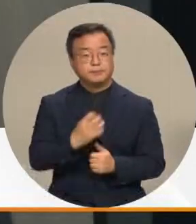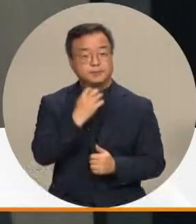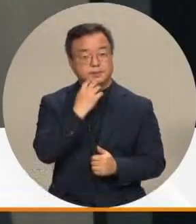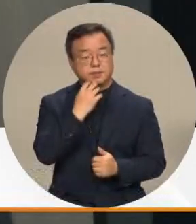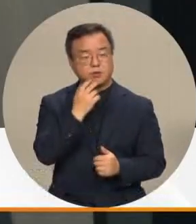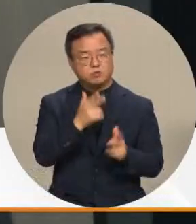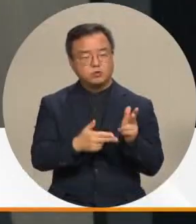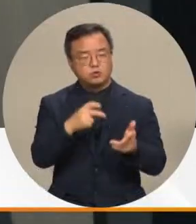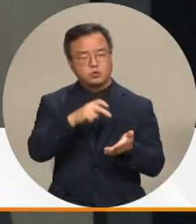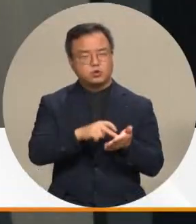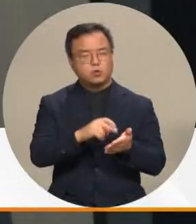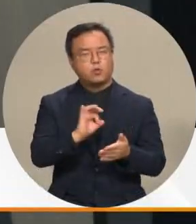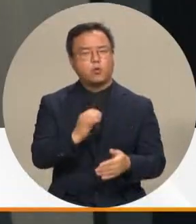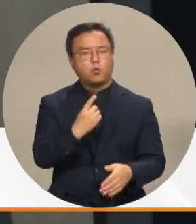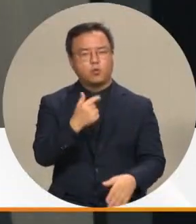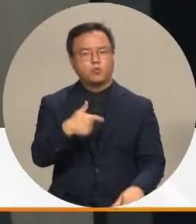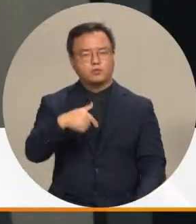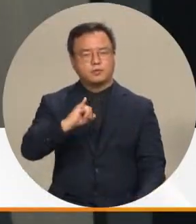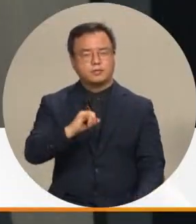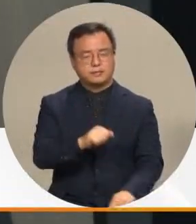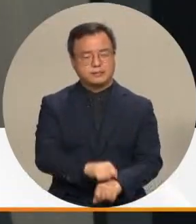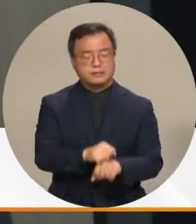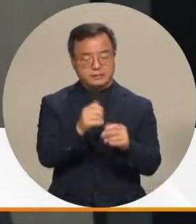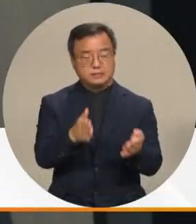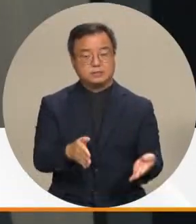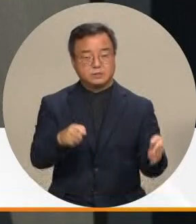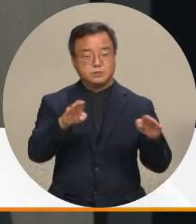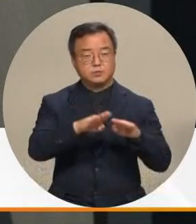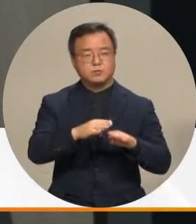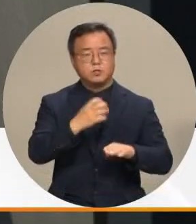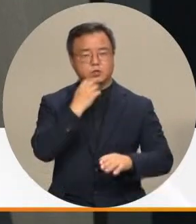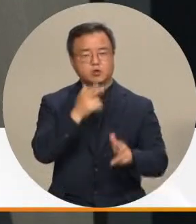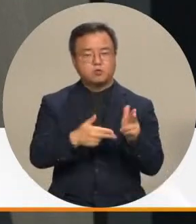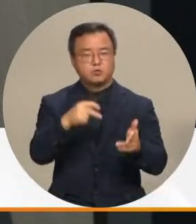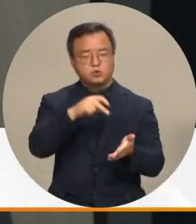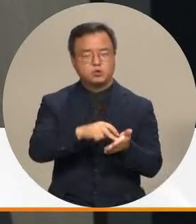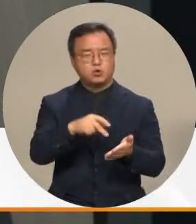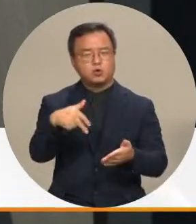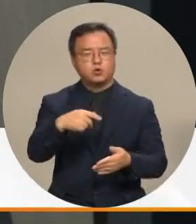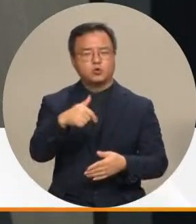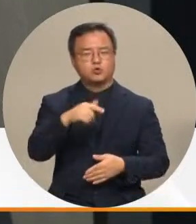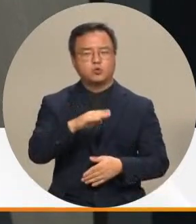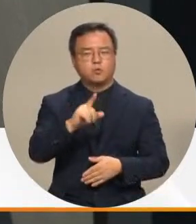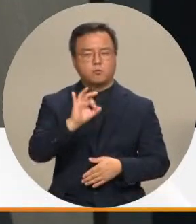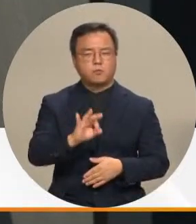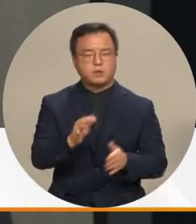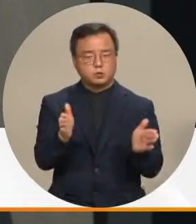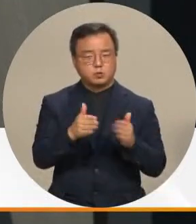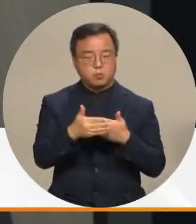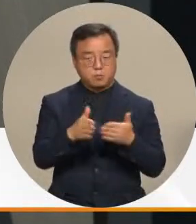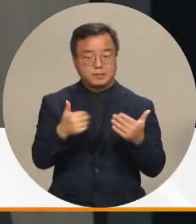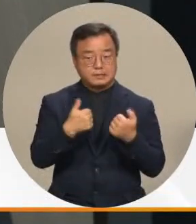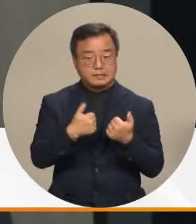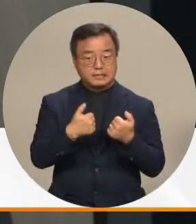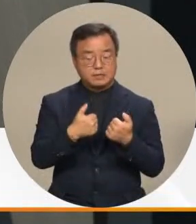서울역 쪽방촌구는 일단 서울역 쪽방상담소 등록 회원이 이용할 수 있고요 또